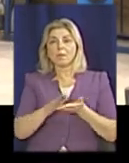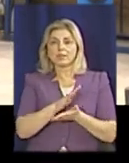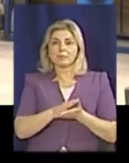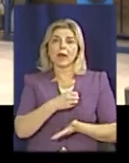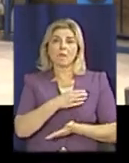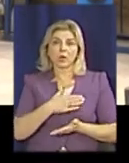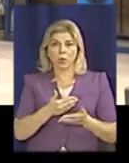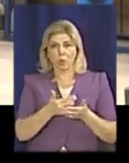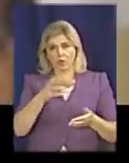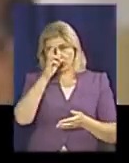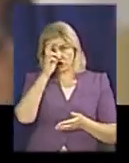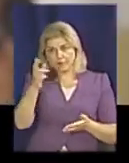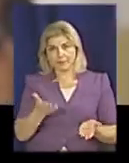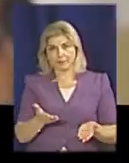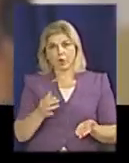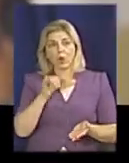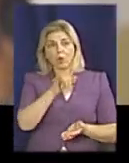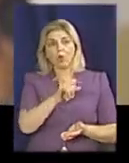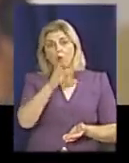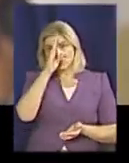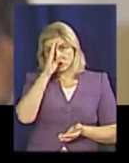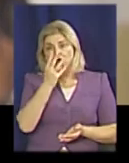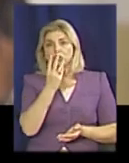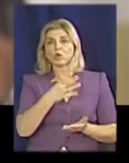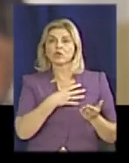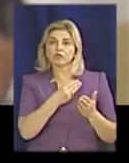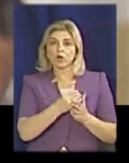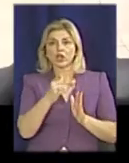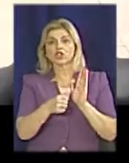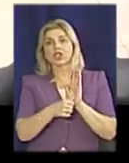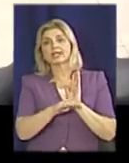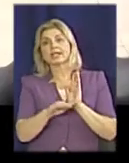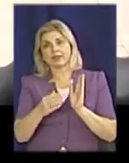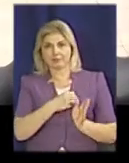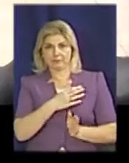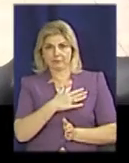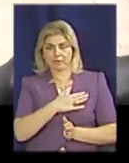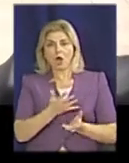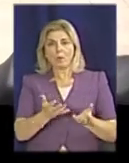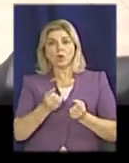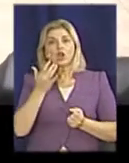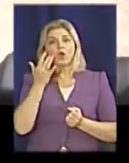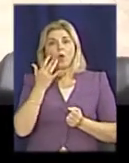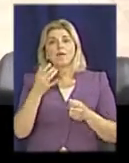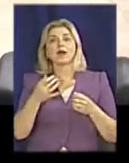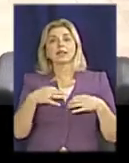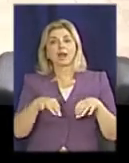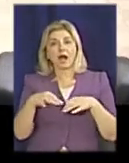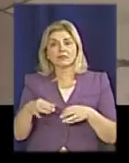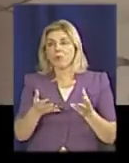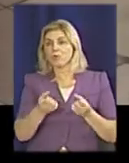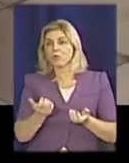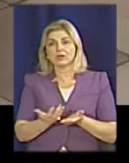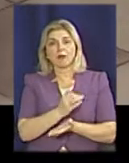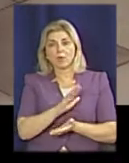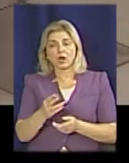від держави. У Євгена Ткачишина троє своїх та шестеро прийомних дітей. Отримати легковий транспорт у такий спосіб не вийшло, тому в